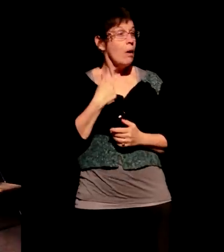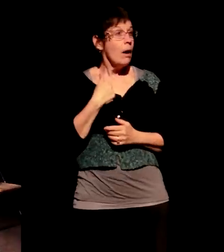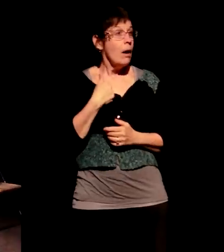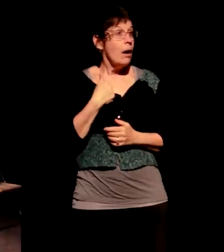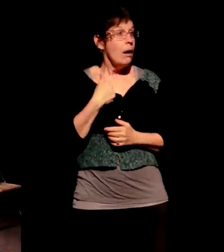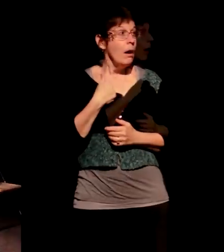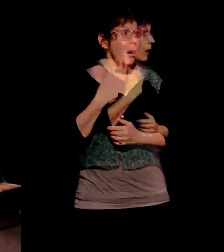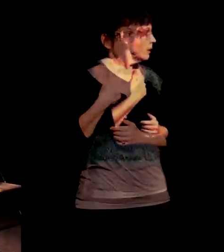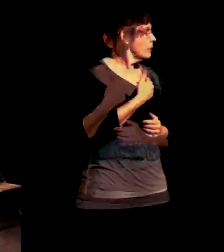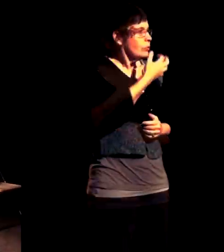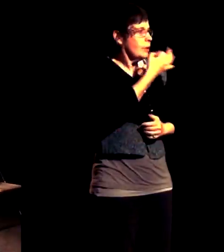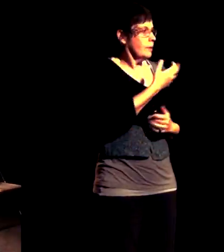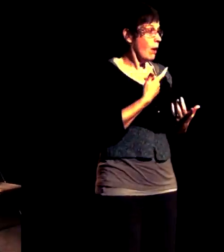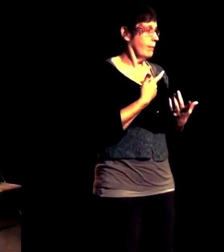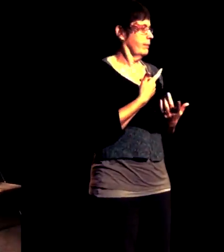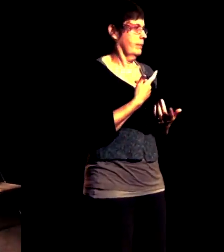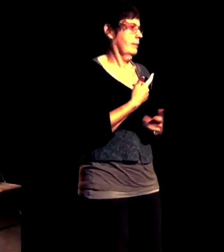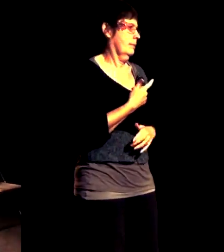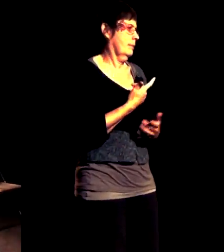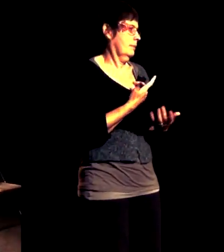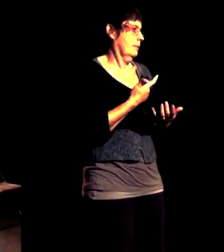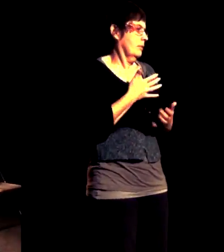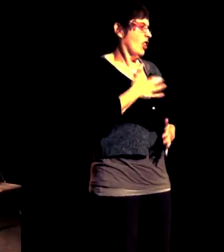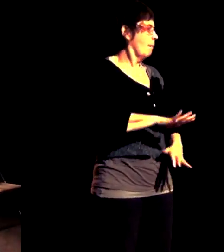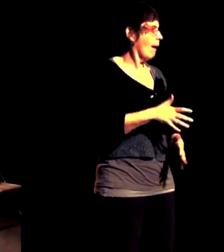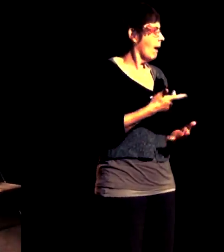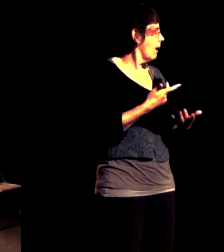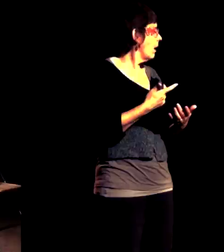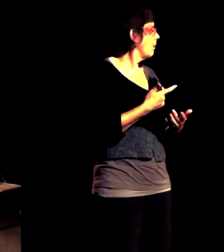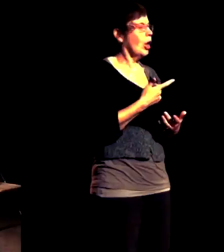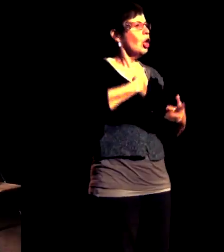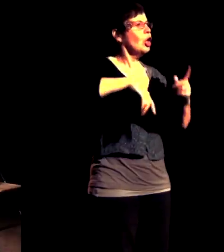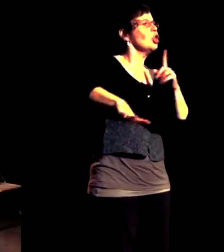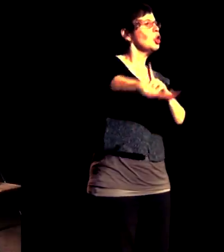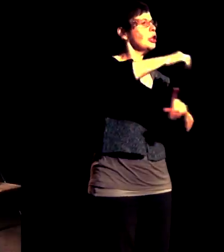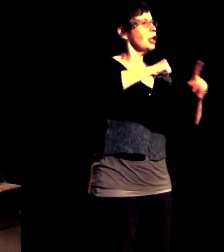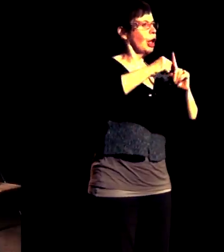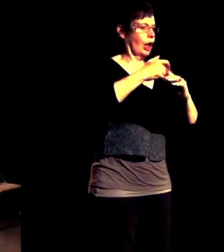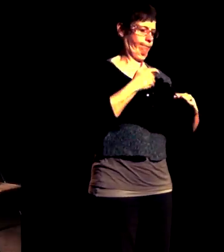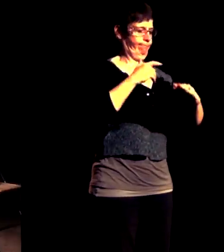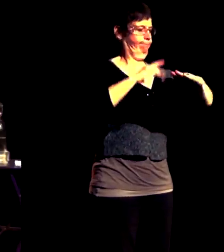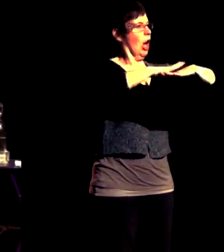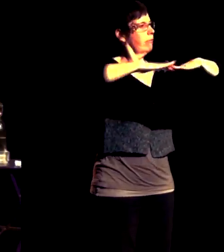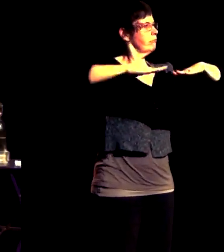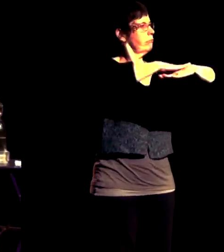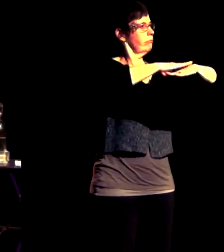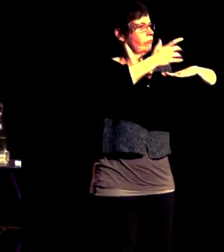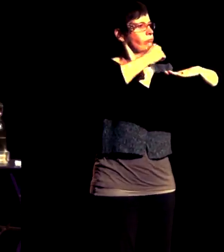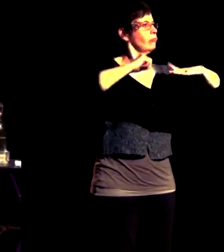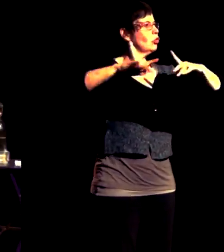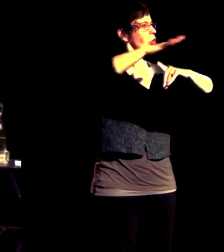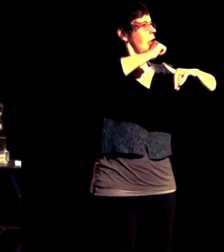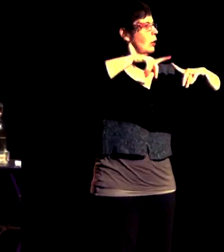suis emmerdé par ce truc-là. Là. Je lui dis, moi j'aime pas quand on dit notre société est supérieure à la leur.